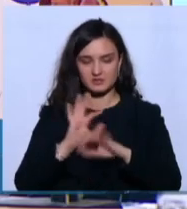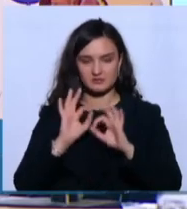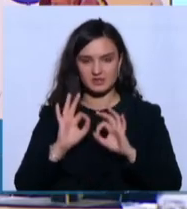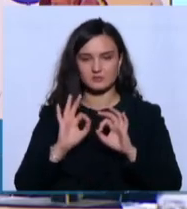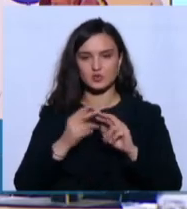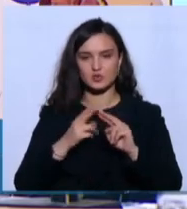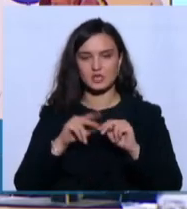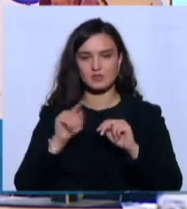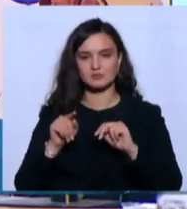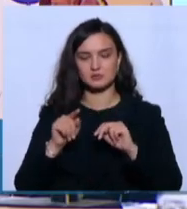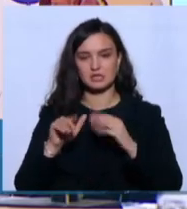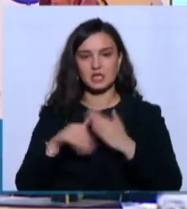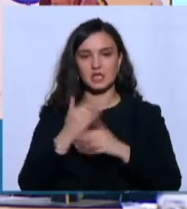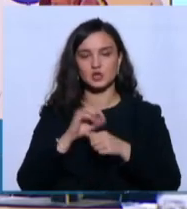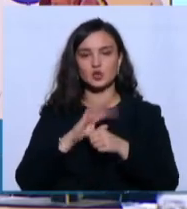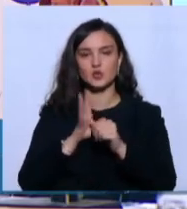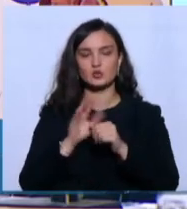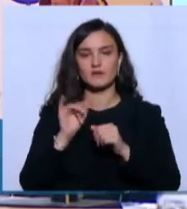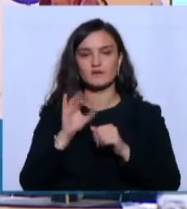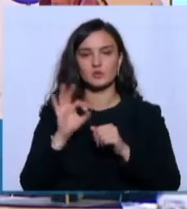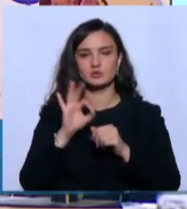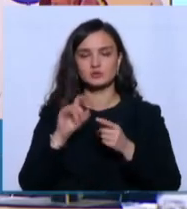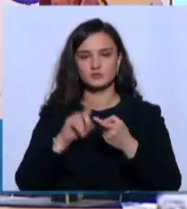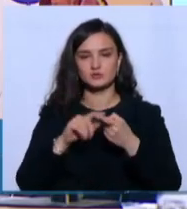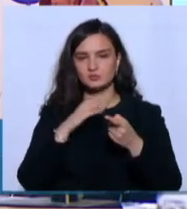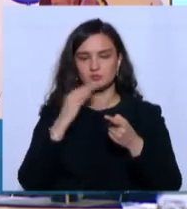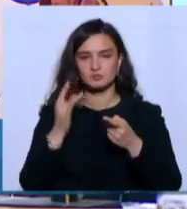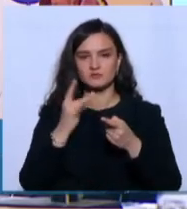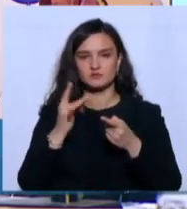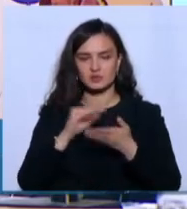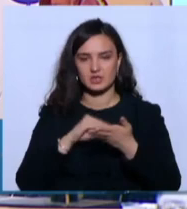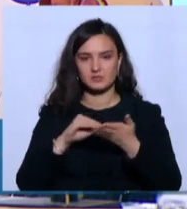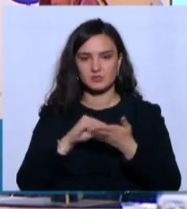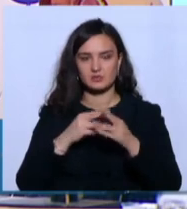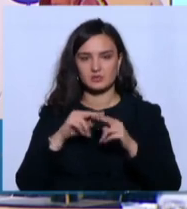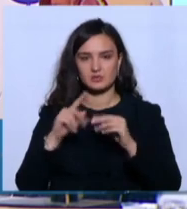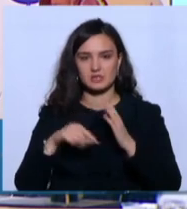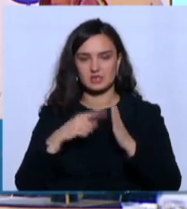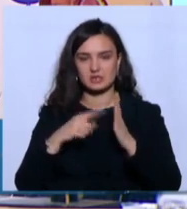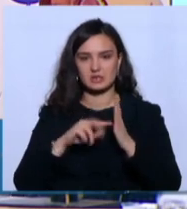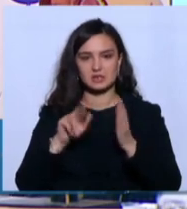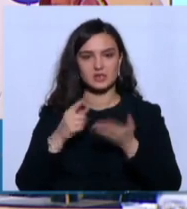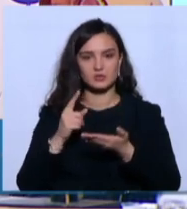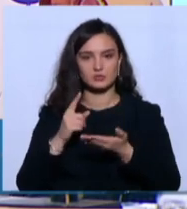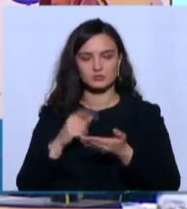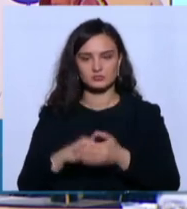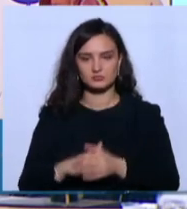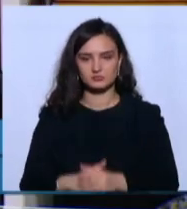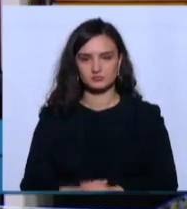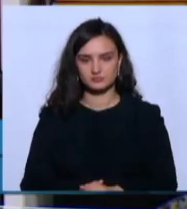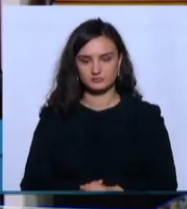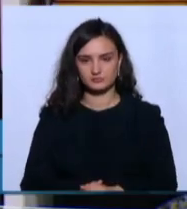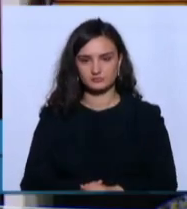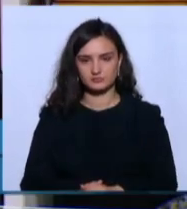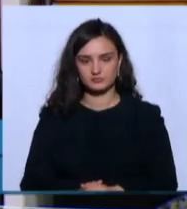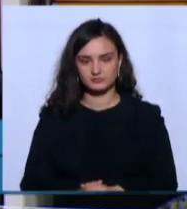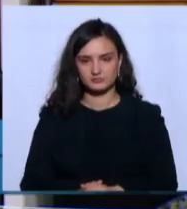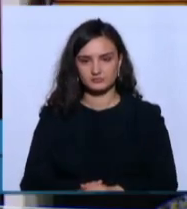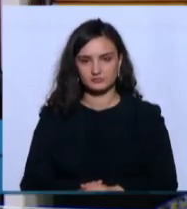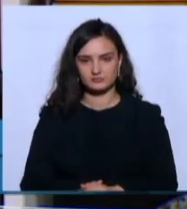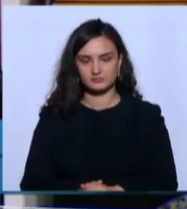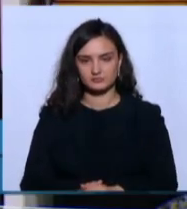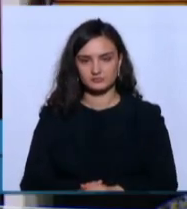აი ამ ახალ კორონავირუსთან დაკავშირებით ბევრჯერ გაიმეორა ეს საკითხი და რატომ? ამან გაიჟღერა, რა